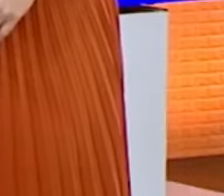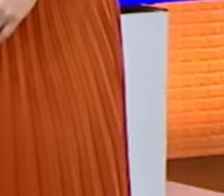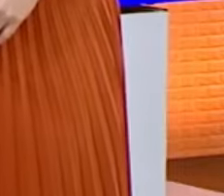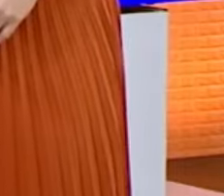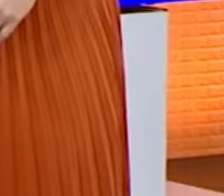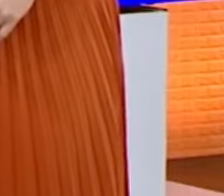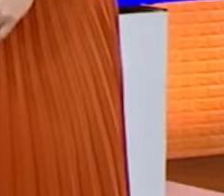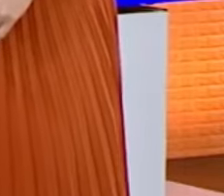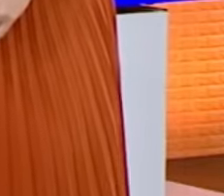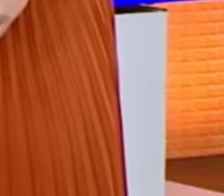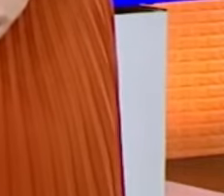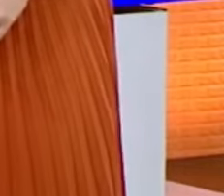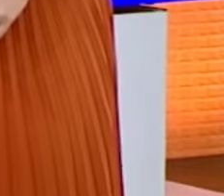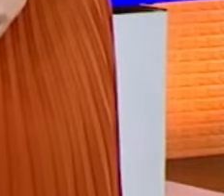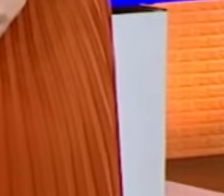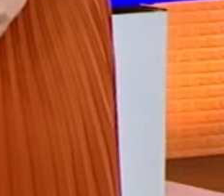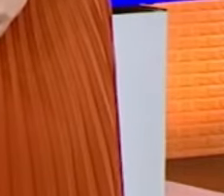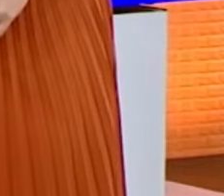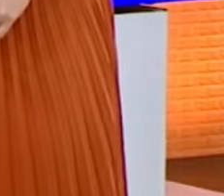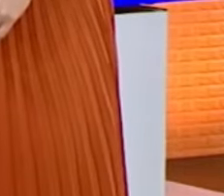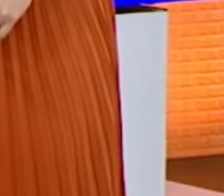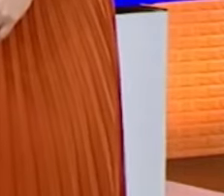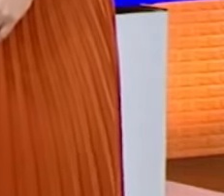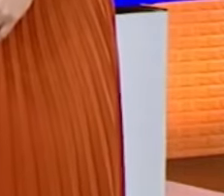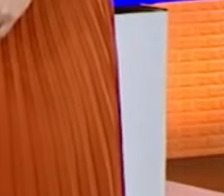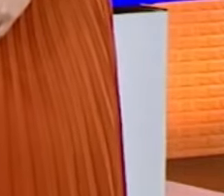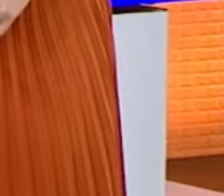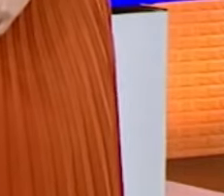TV at sa www.gmanews.tv